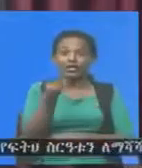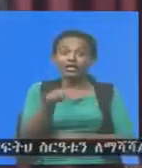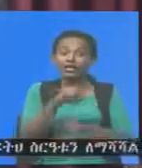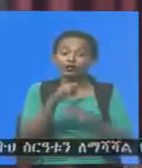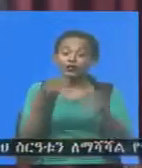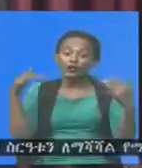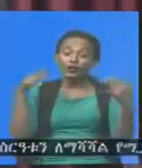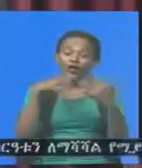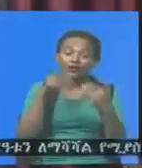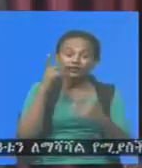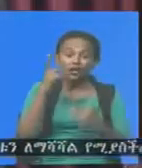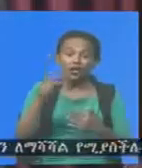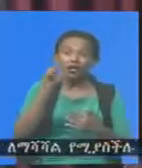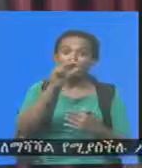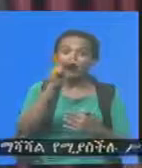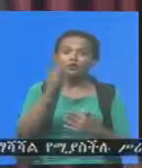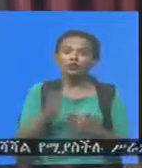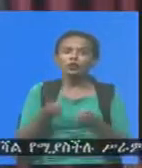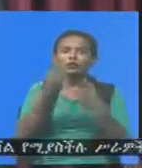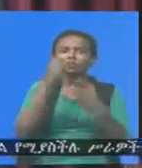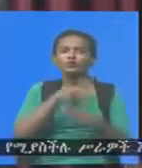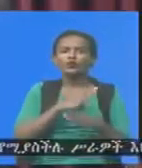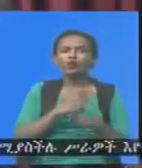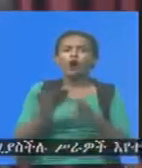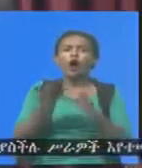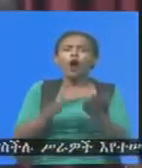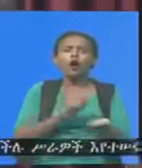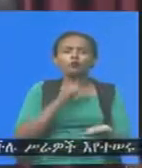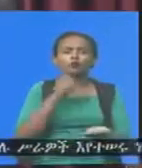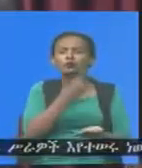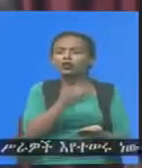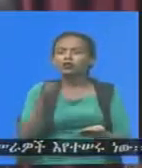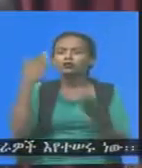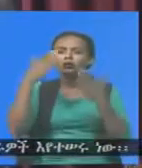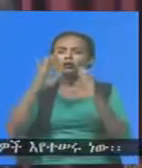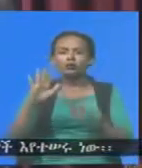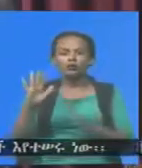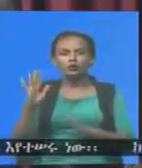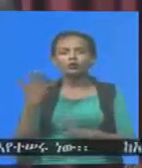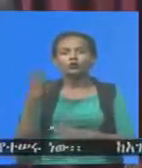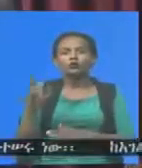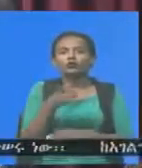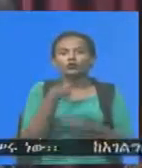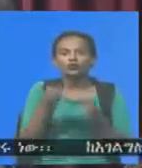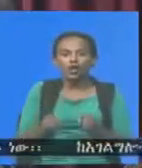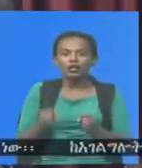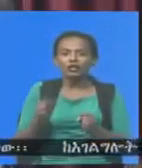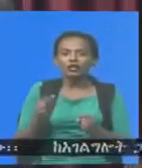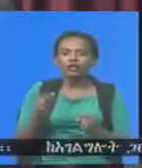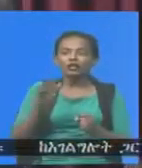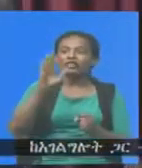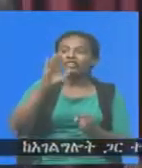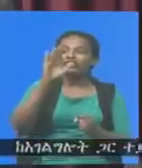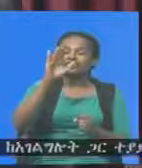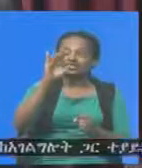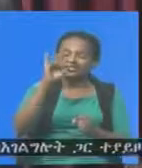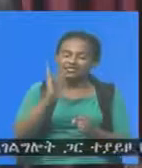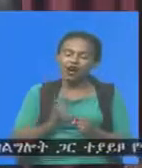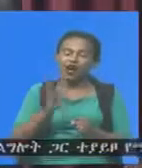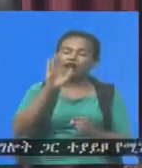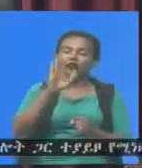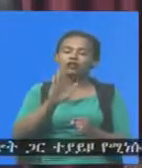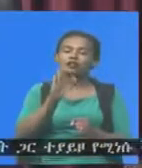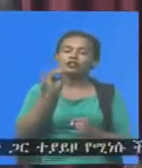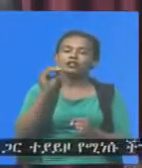ውጊያ ያየን እንደሆነ ባድመ ብዙ ሰው አልሞተም እናንተ ስለማታቆሙ ስለባችሁ ሊሆን ይችላል ብዙ ሰው የሞተው ገዛ ገርላሴ ነው ከባድመ ወደዚህ ከቢያራ ወደዚህ